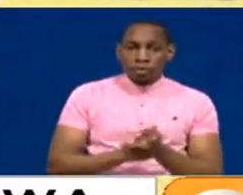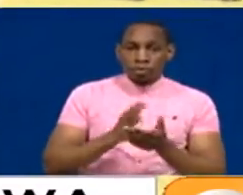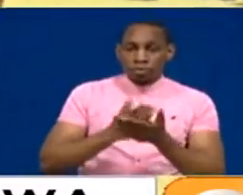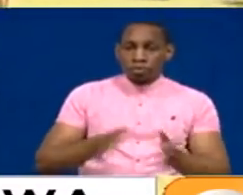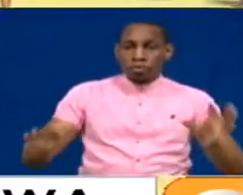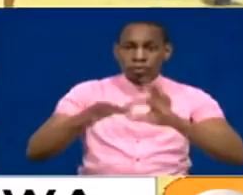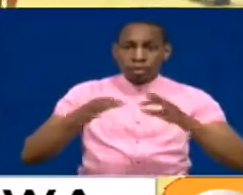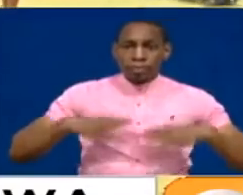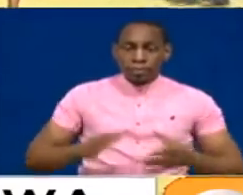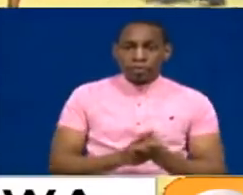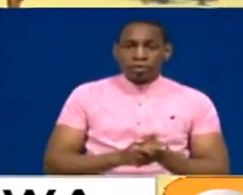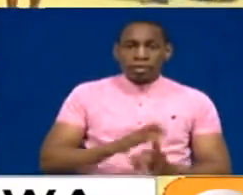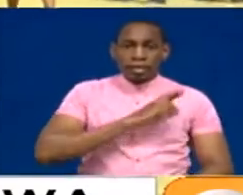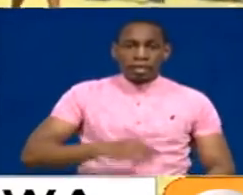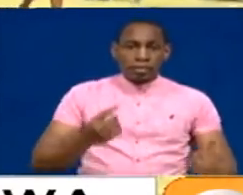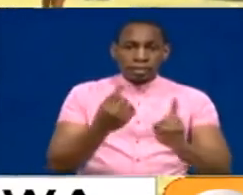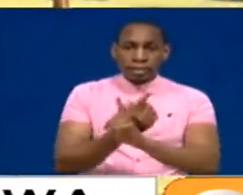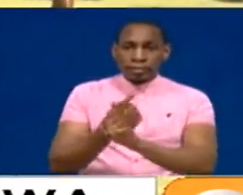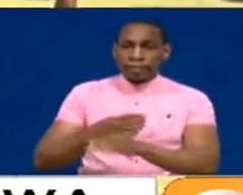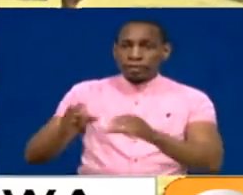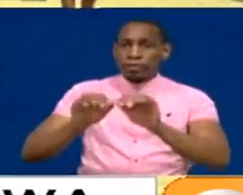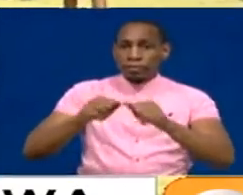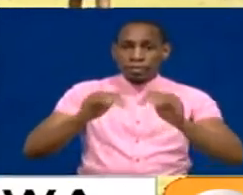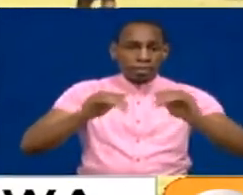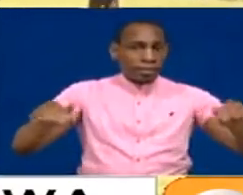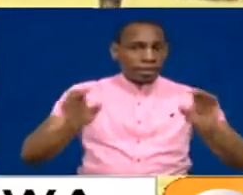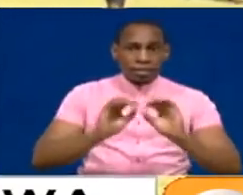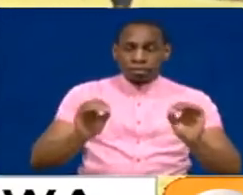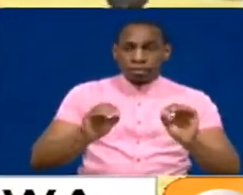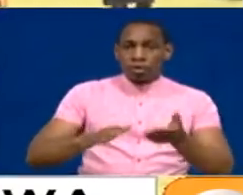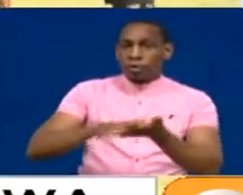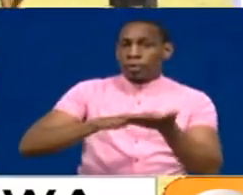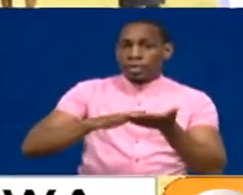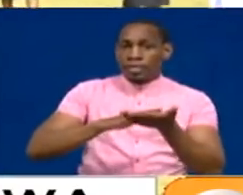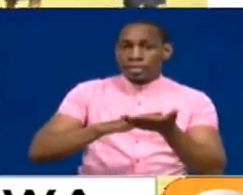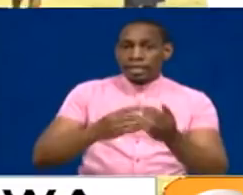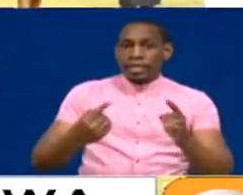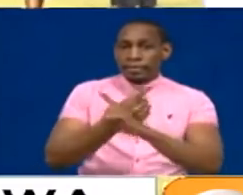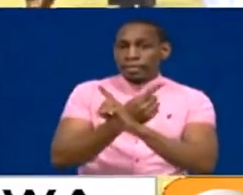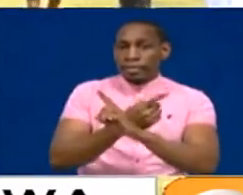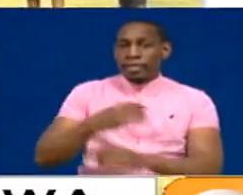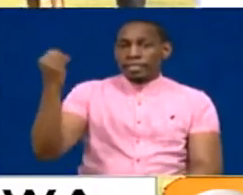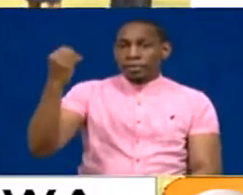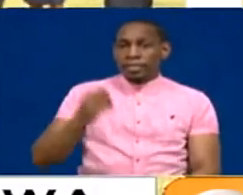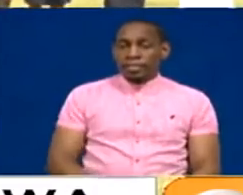kupatanisha watu wa tabaka na jamii mbalimbali ili wasitenganishwe na mihemko na tofauti